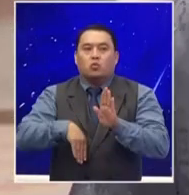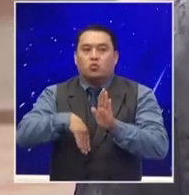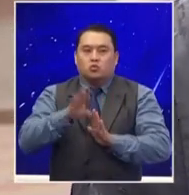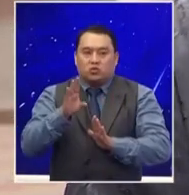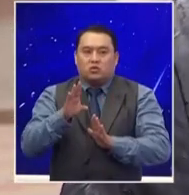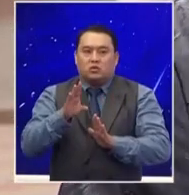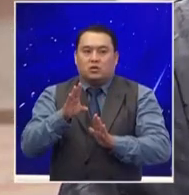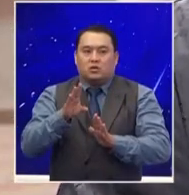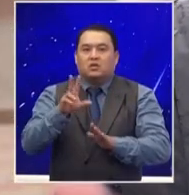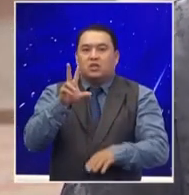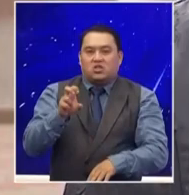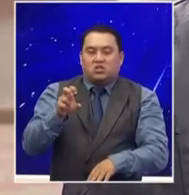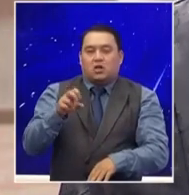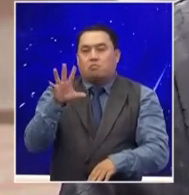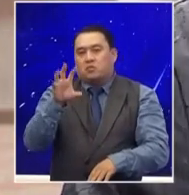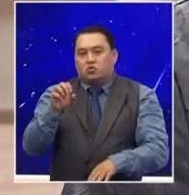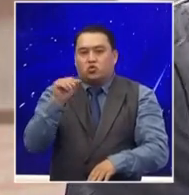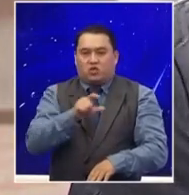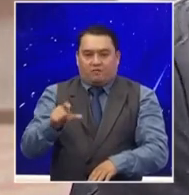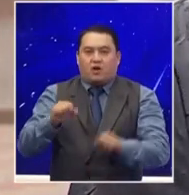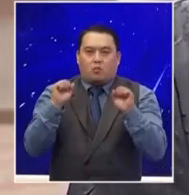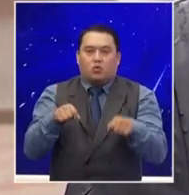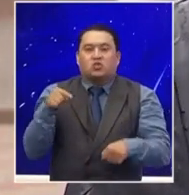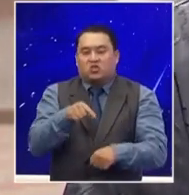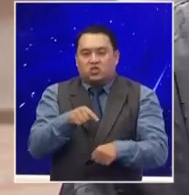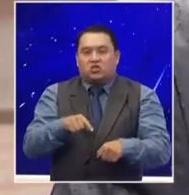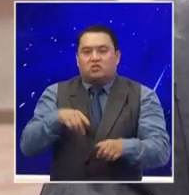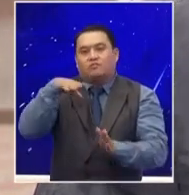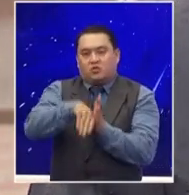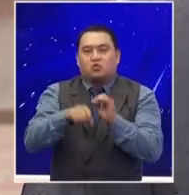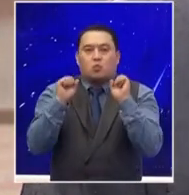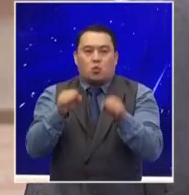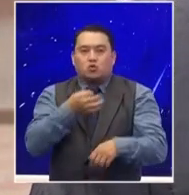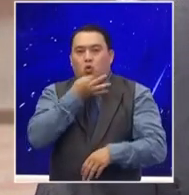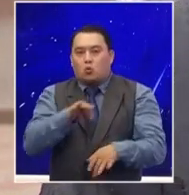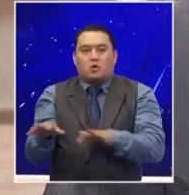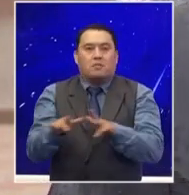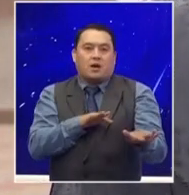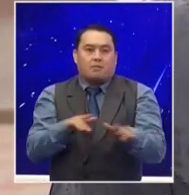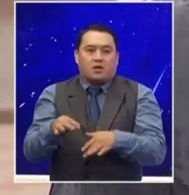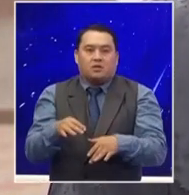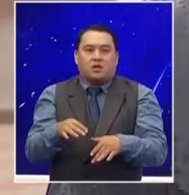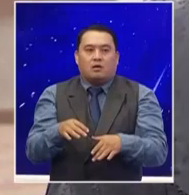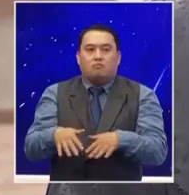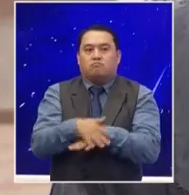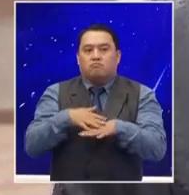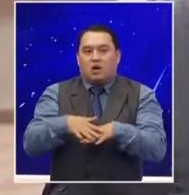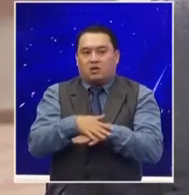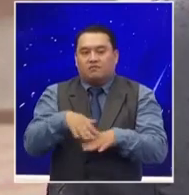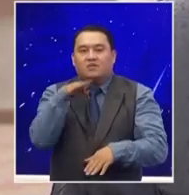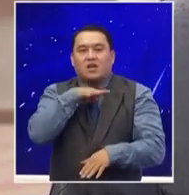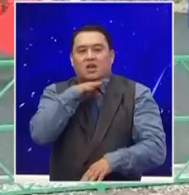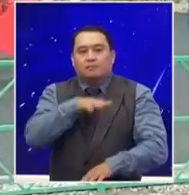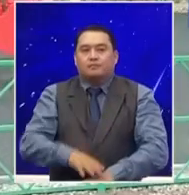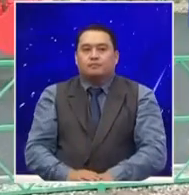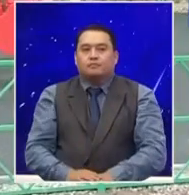будет и 300 человек, и 500 человек, и, может быть, до 1000 человек, как у нас любые мероприятия проходят достаточно массово в городе Теке.